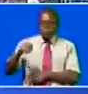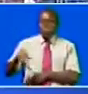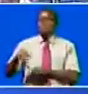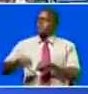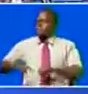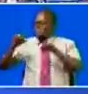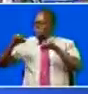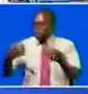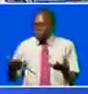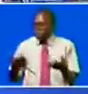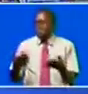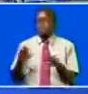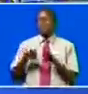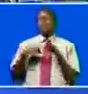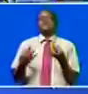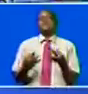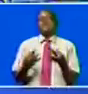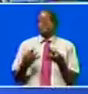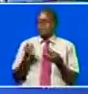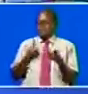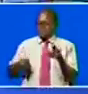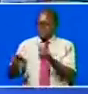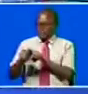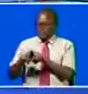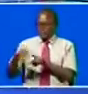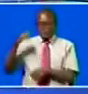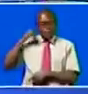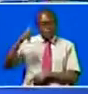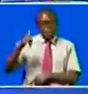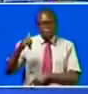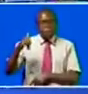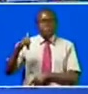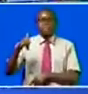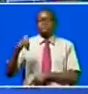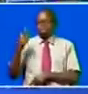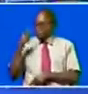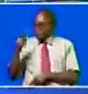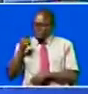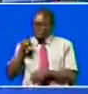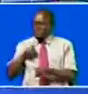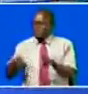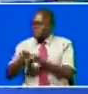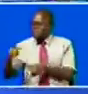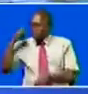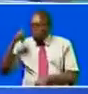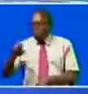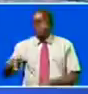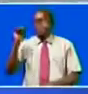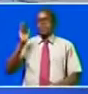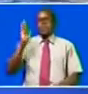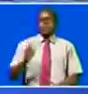mkubwa wake ama ni mtu wa familia. Dadake akipiga simu yake na pengine kuna kitu anafanya, nitakosa kupokea simu, na naona vizuri ni dadake anapiga simu,